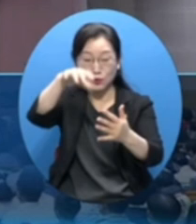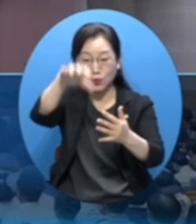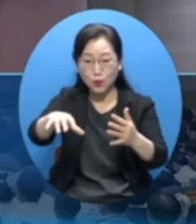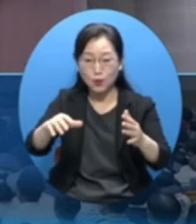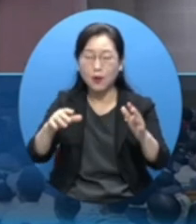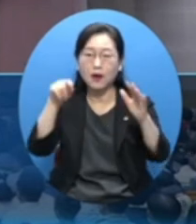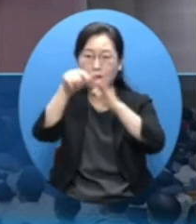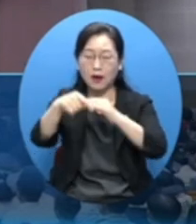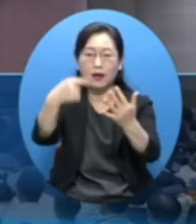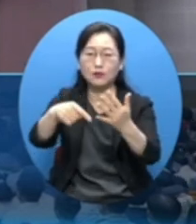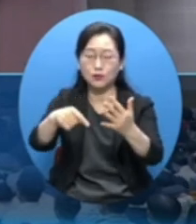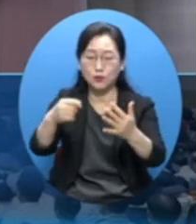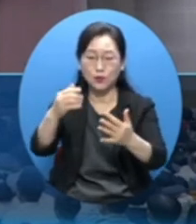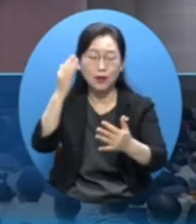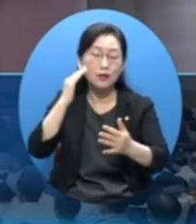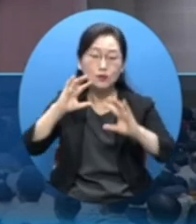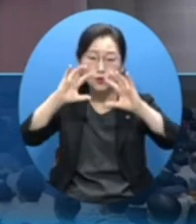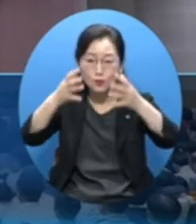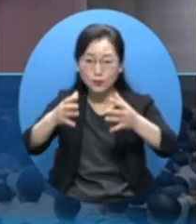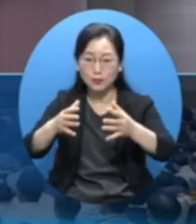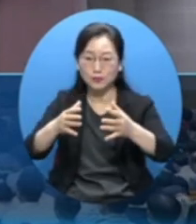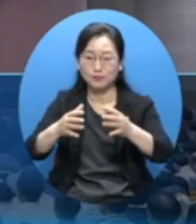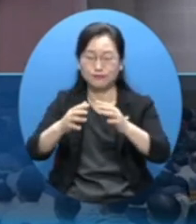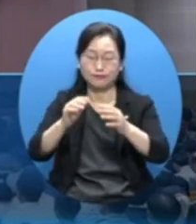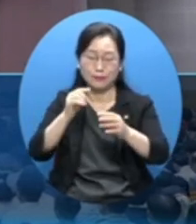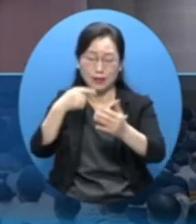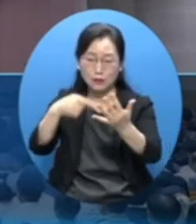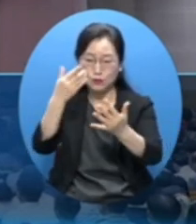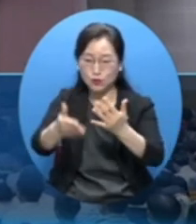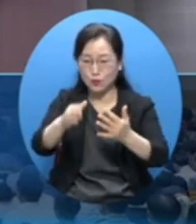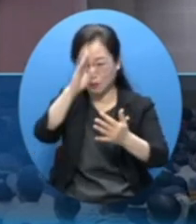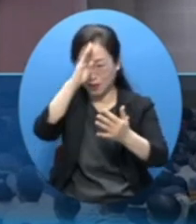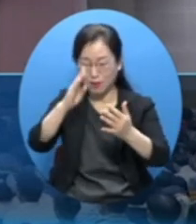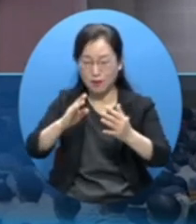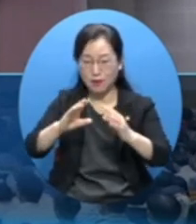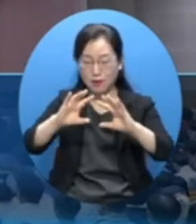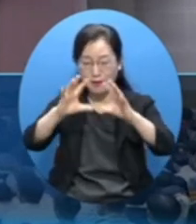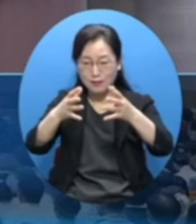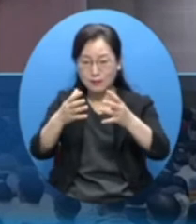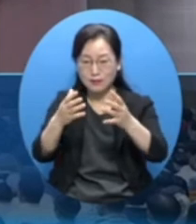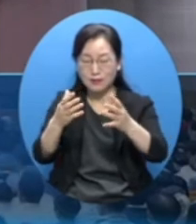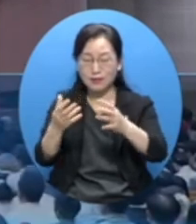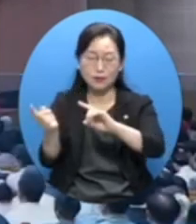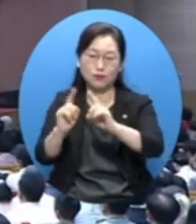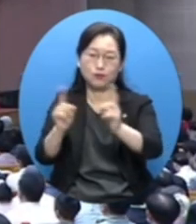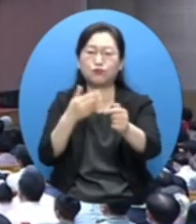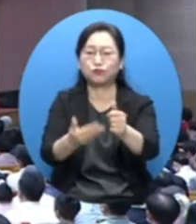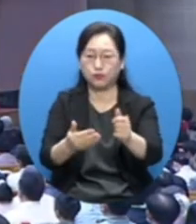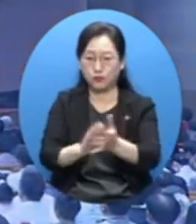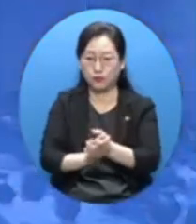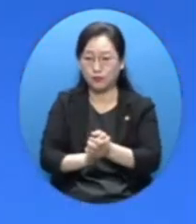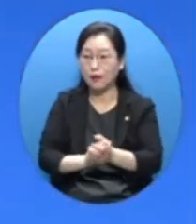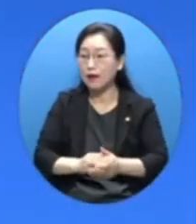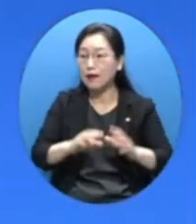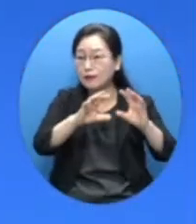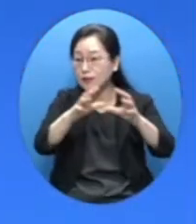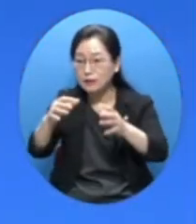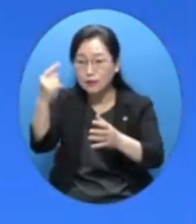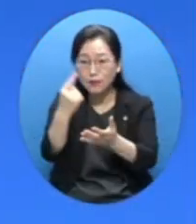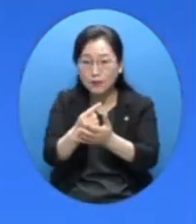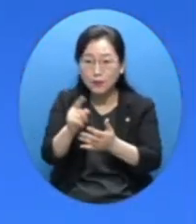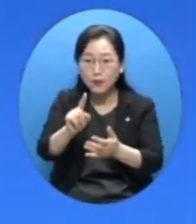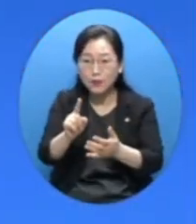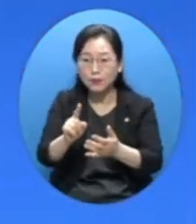전파하시며 백성 중에 모든 병과 모든 약한 것을 고치시니 예수께서 말씀을 가르치는